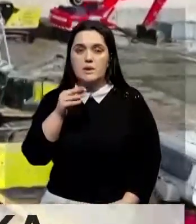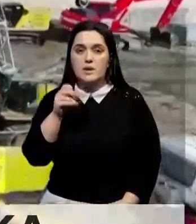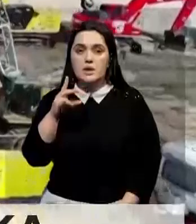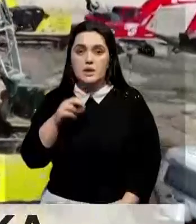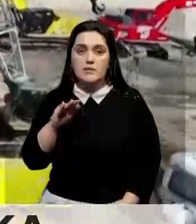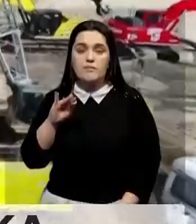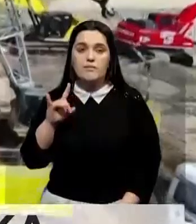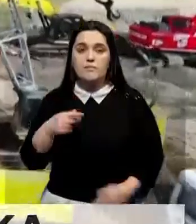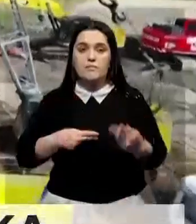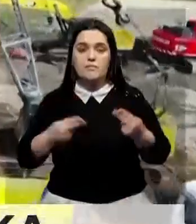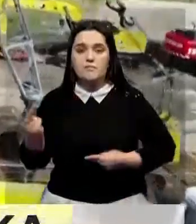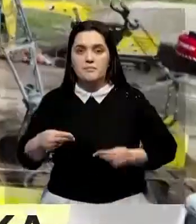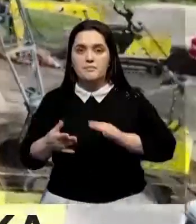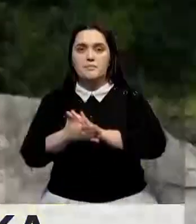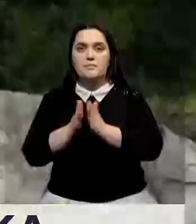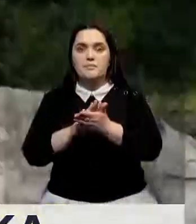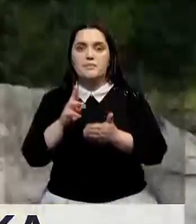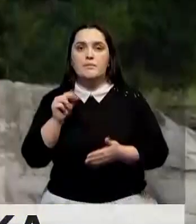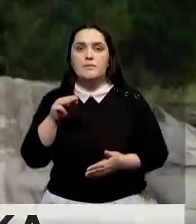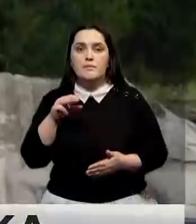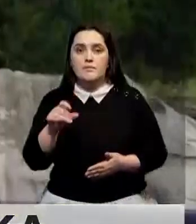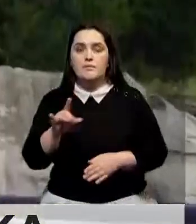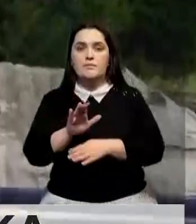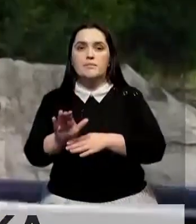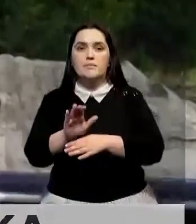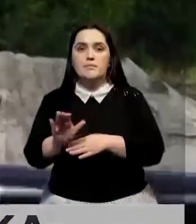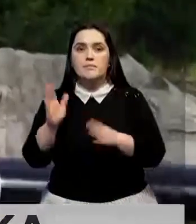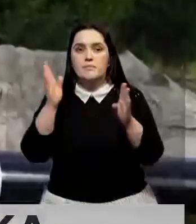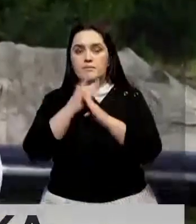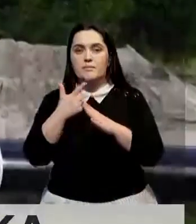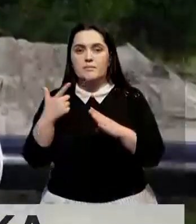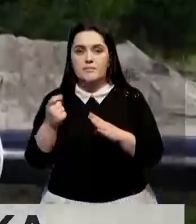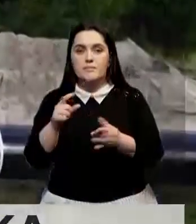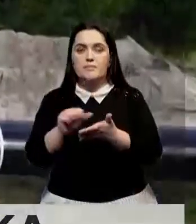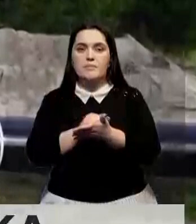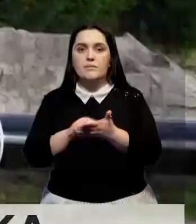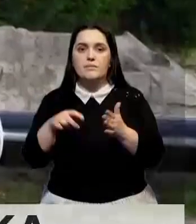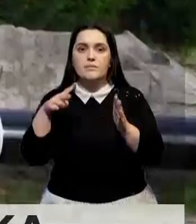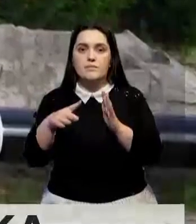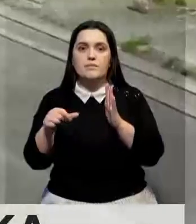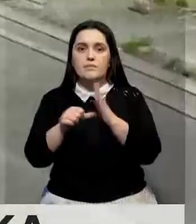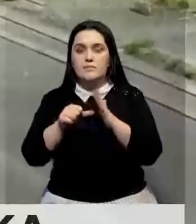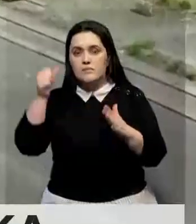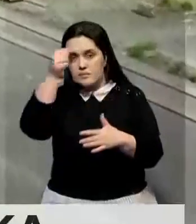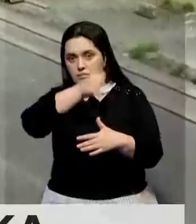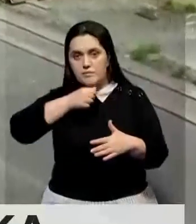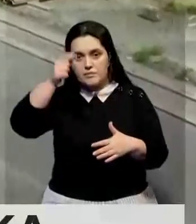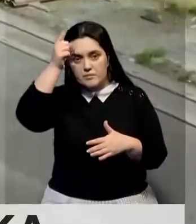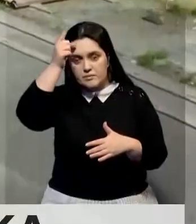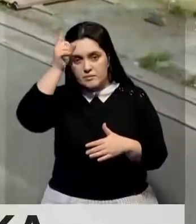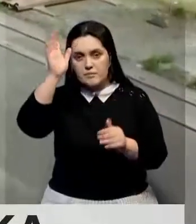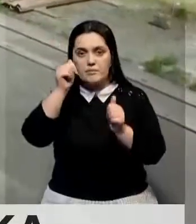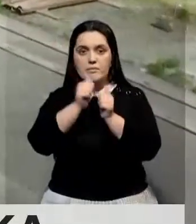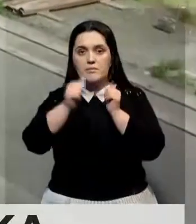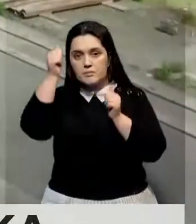Нидерландов. Также ФРГ подписала контракт с Катаром на поставки сжиженного природного газа. Согласно документу, с 2026